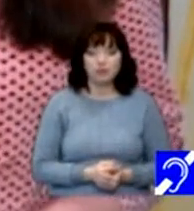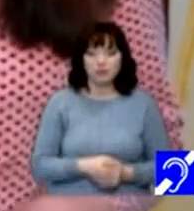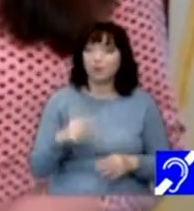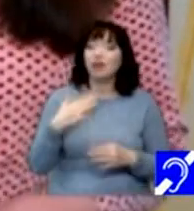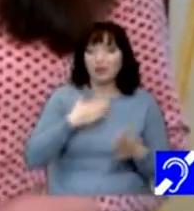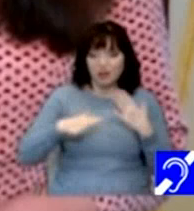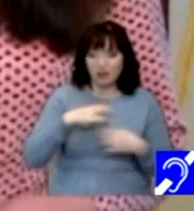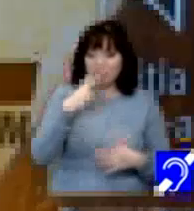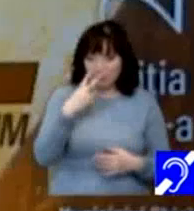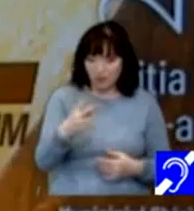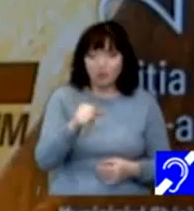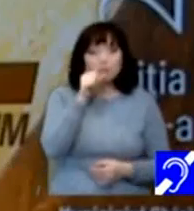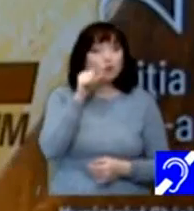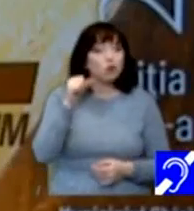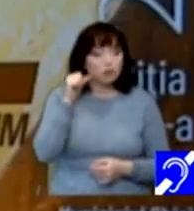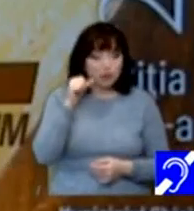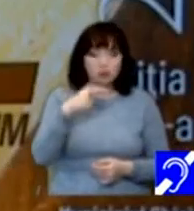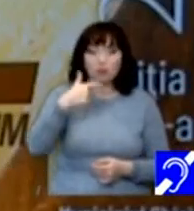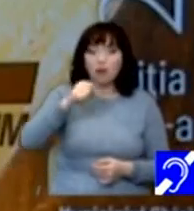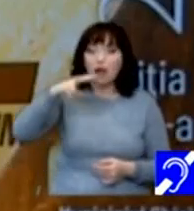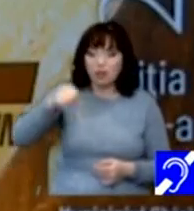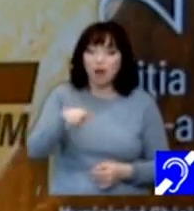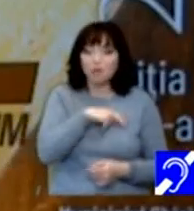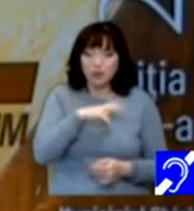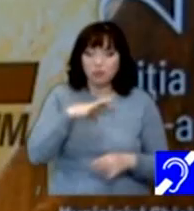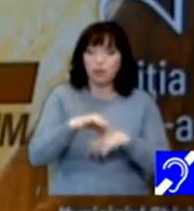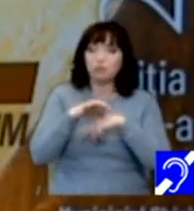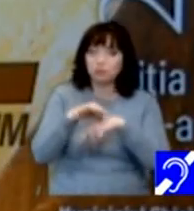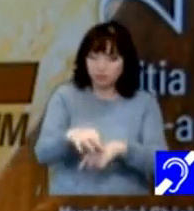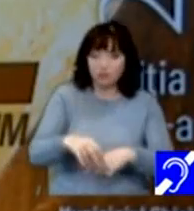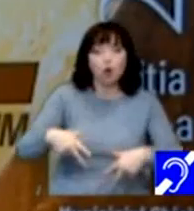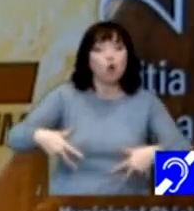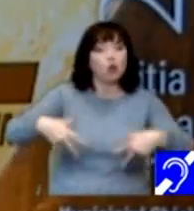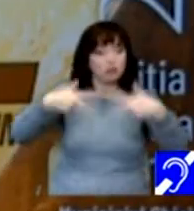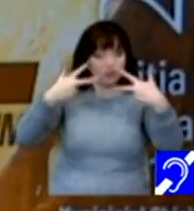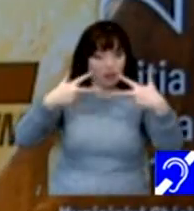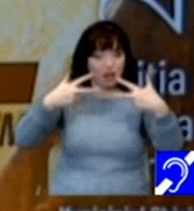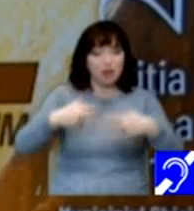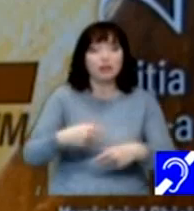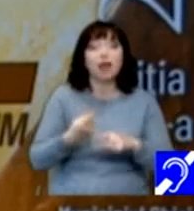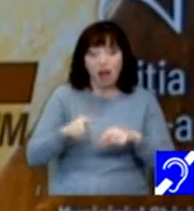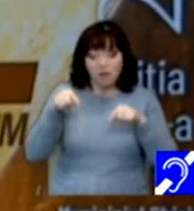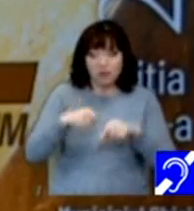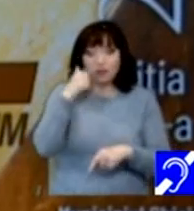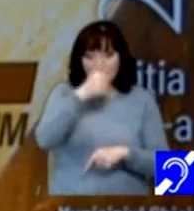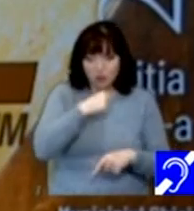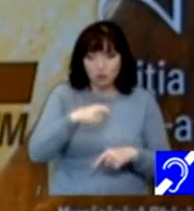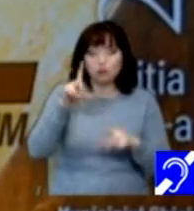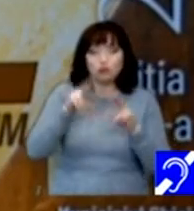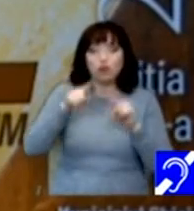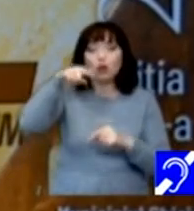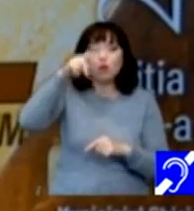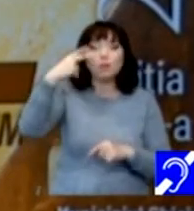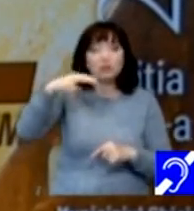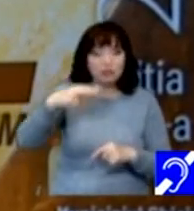Bun găsit! Anul trecut, Gala Premiilor Unitem s-a desfășurat în regim online. Ediția din acest an, ediția 20-a, este